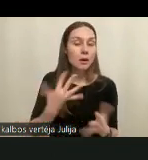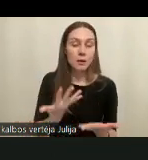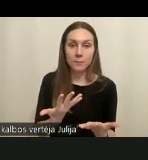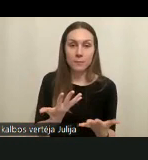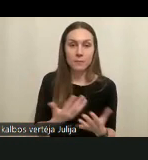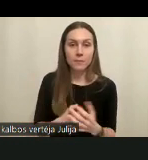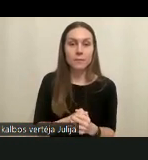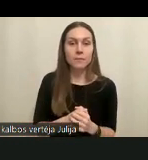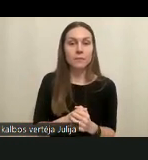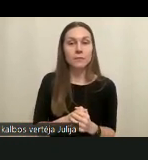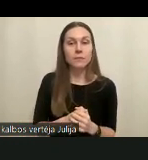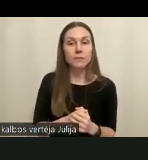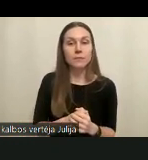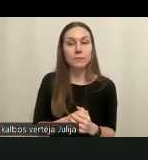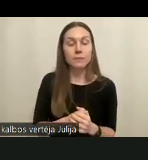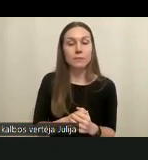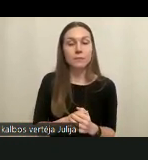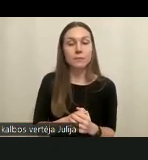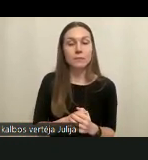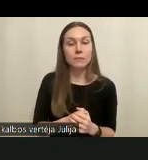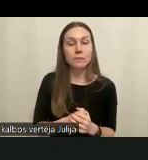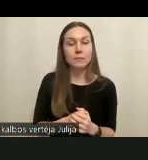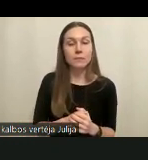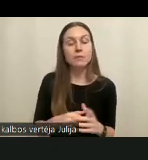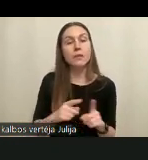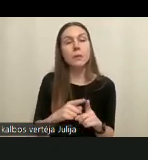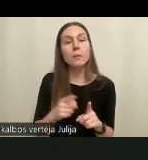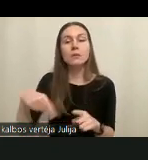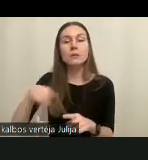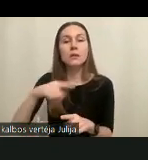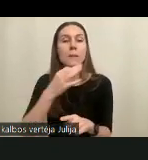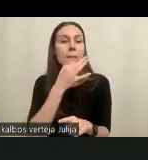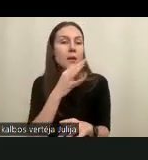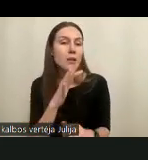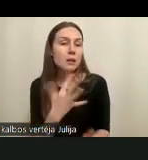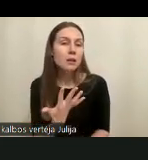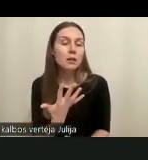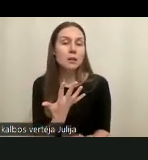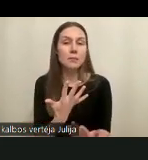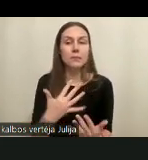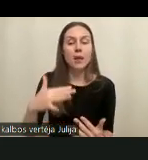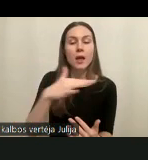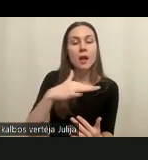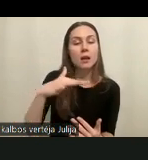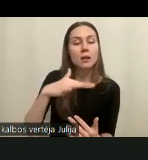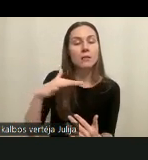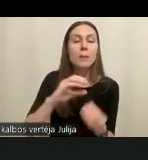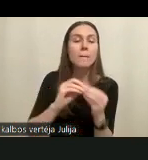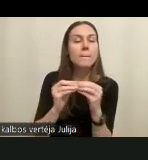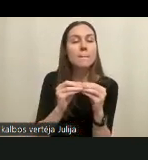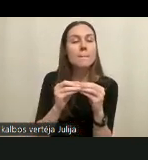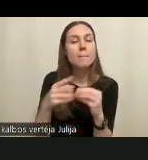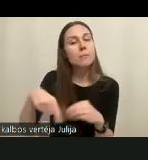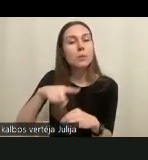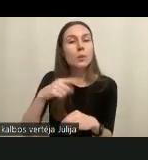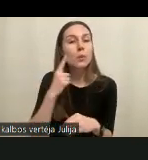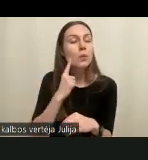ir reikėtų tarti su jais, kas jiems patinka, kokios turėtų atrodyti tos erdvės, tie kambariai ar